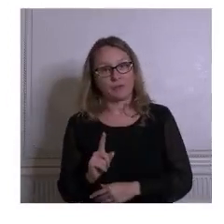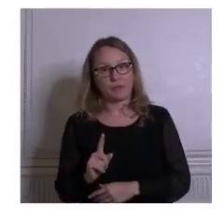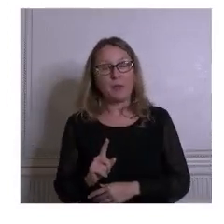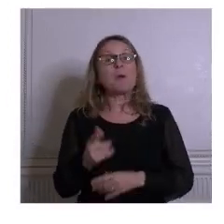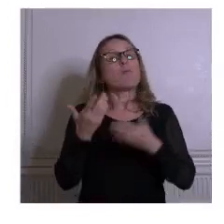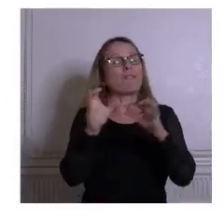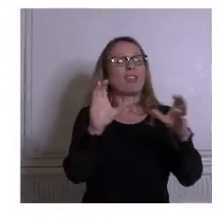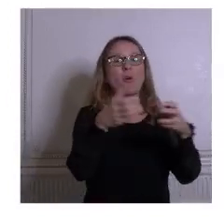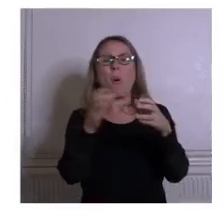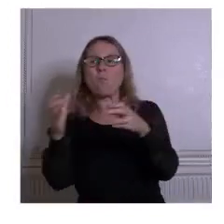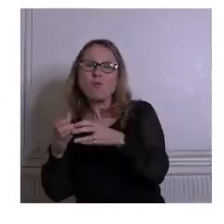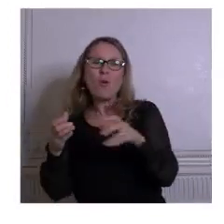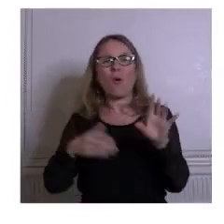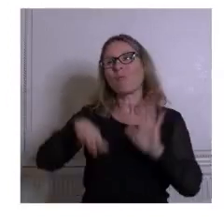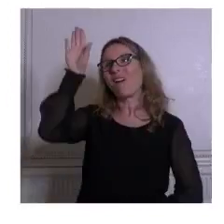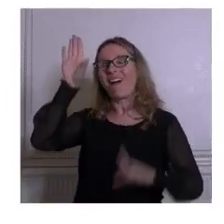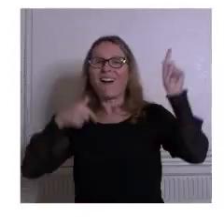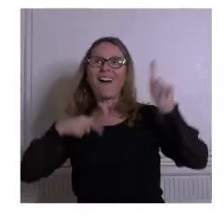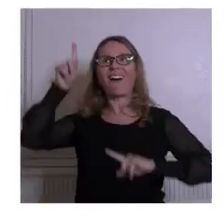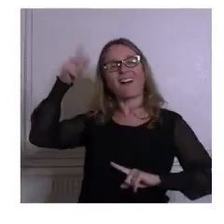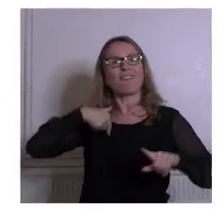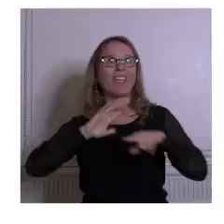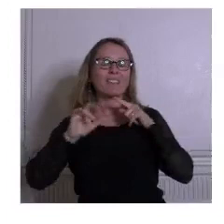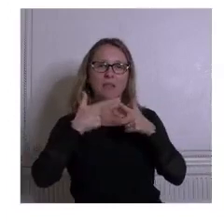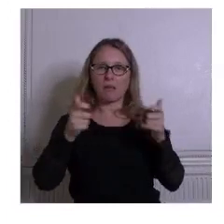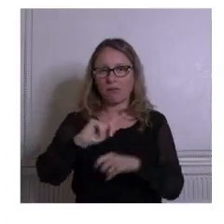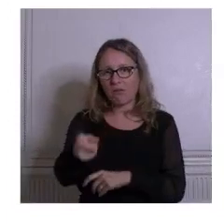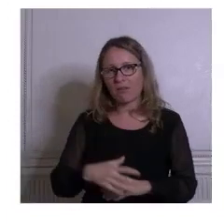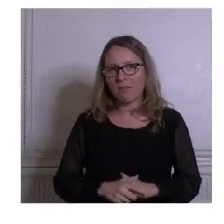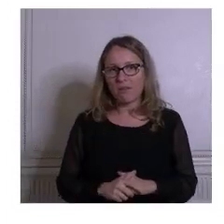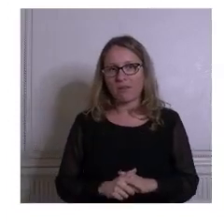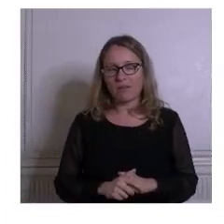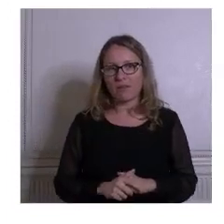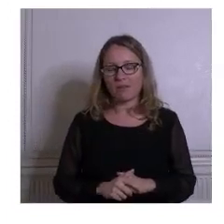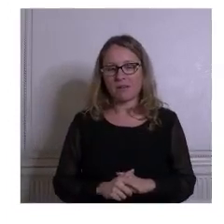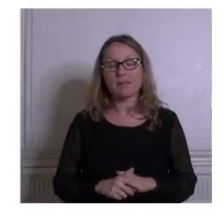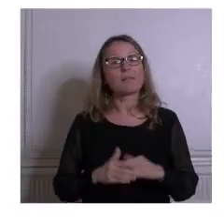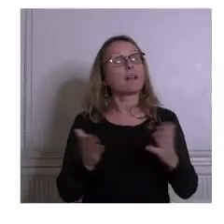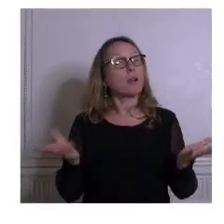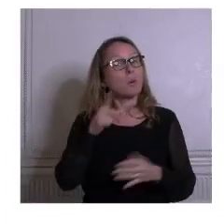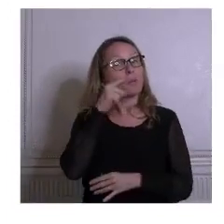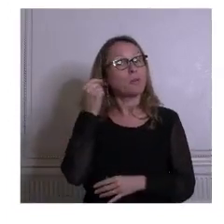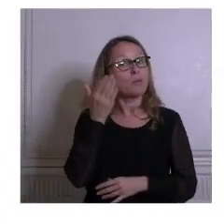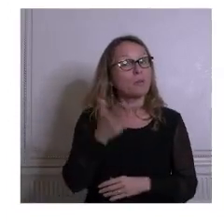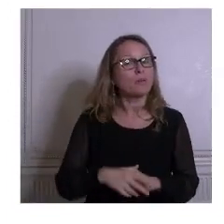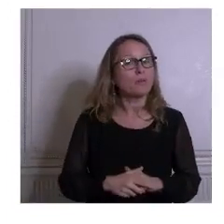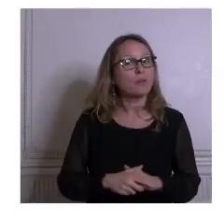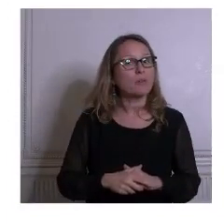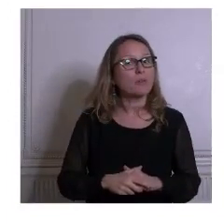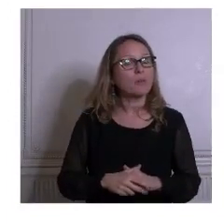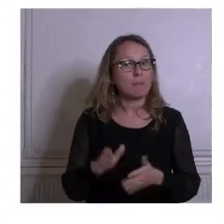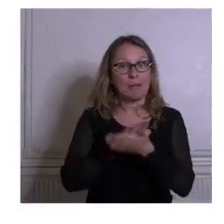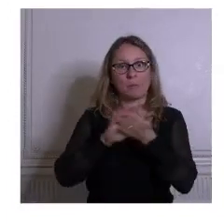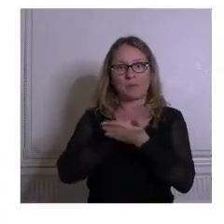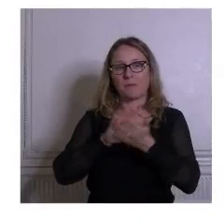finalement, la dernière rencontre qu'on avait eue avec Alain Rousset, c'était un accord sur le principe de la réalisation de cette